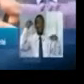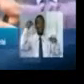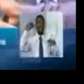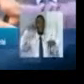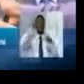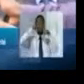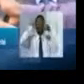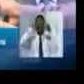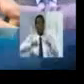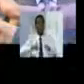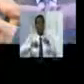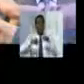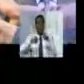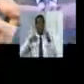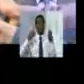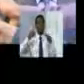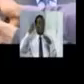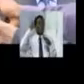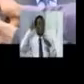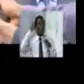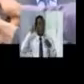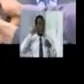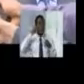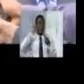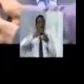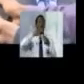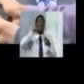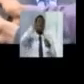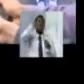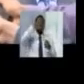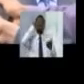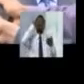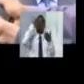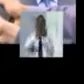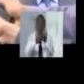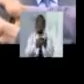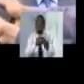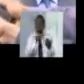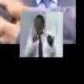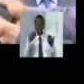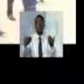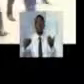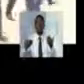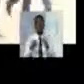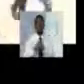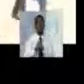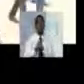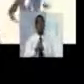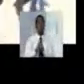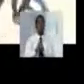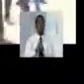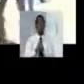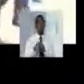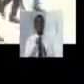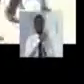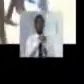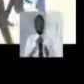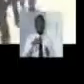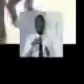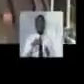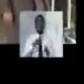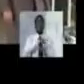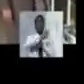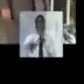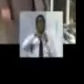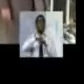que d'être davantage unis et d'avoir une unité d'action contre la menace. Impressionné par la qualité des installations